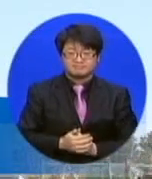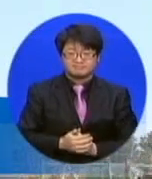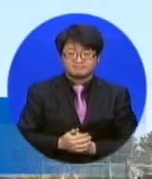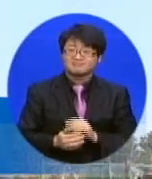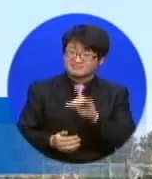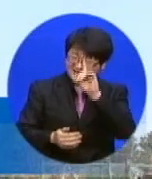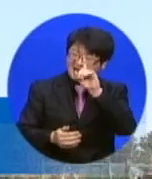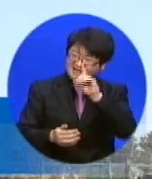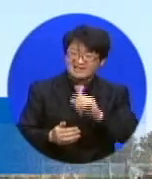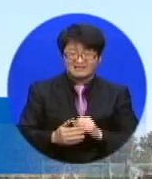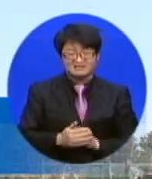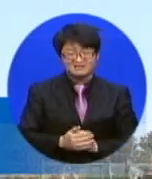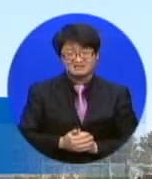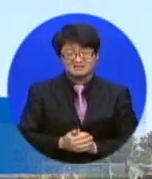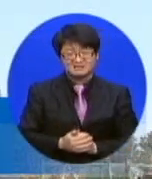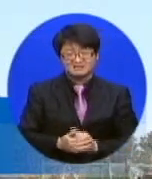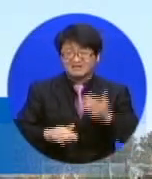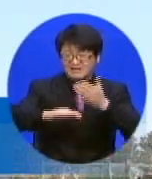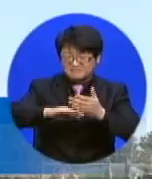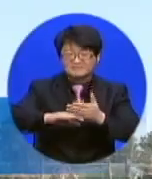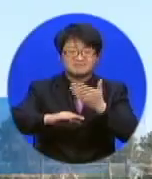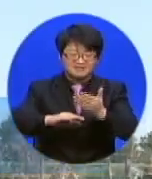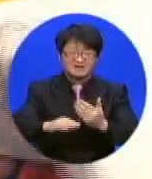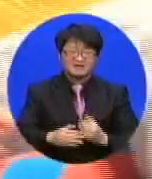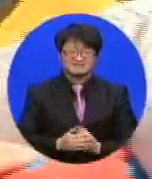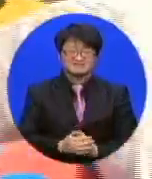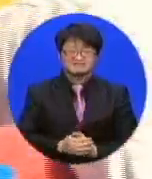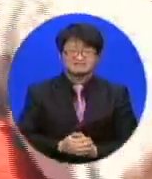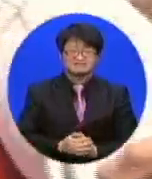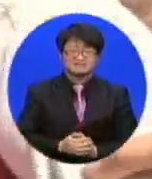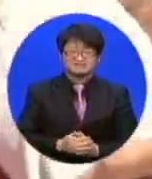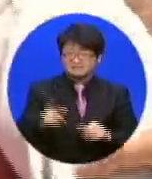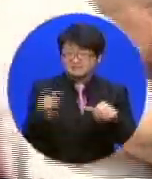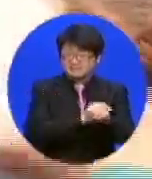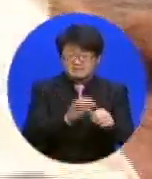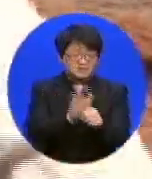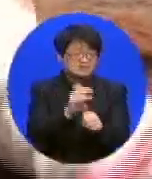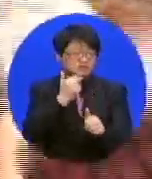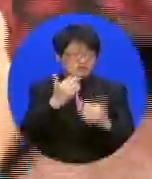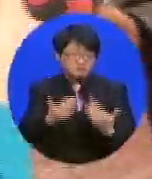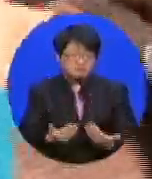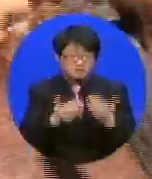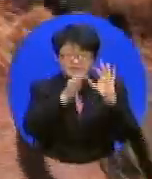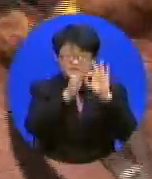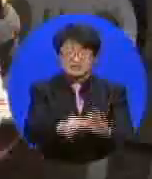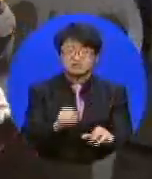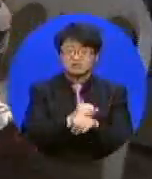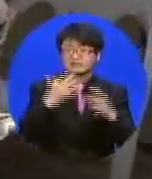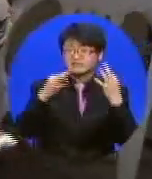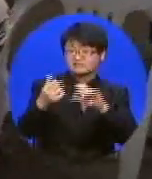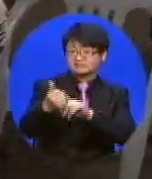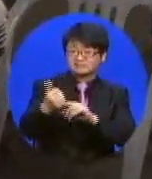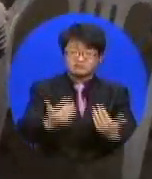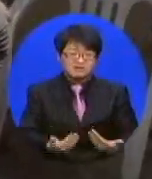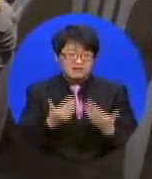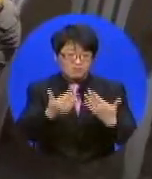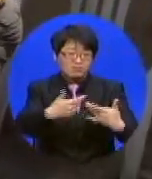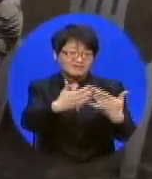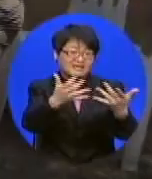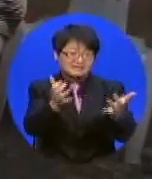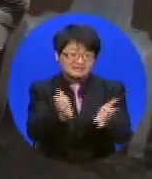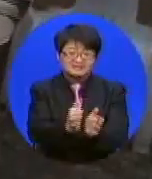딱 한마디겠지만 감사합니다. 특별한 지원 없이 봉사를 이어가고 있는 김 씨와